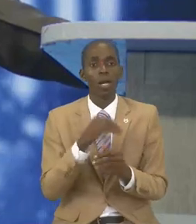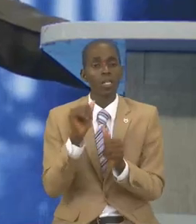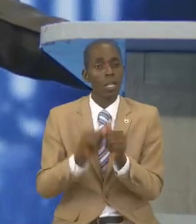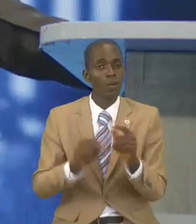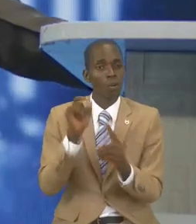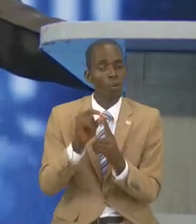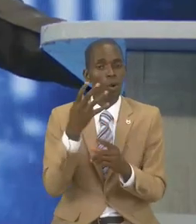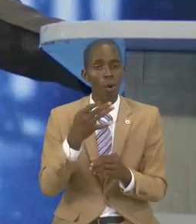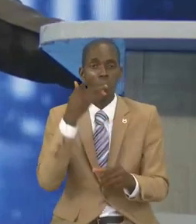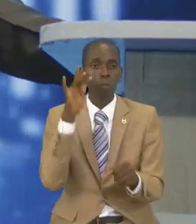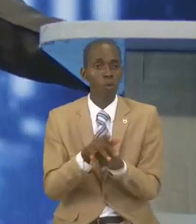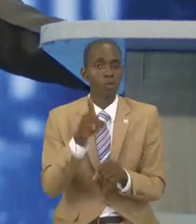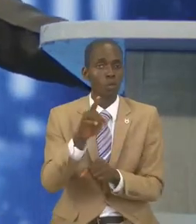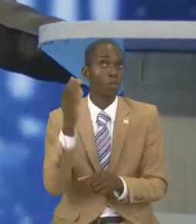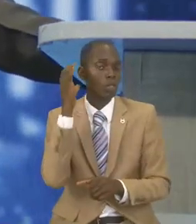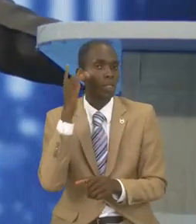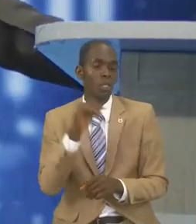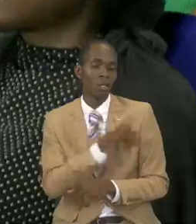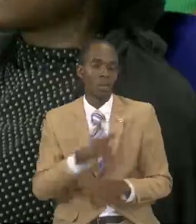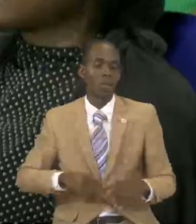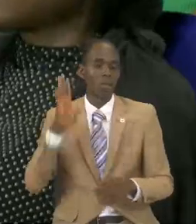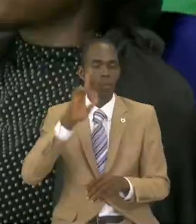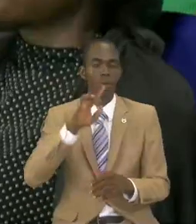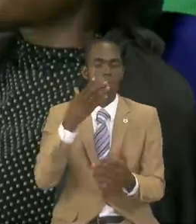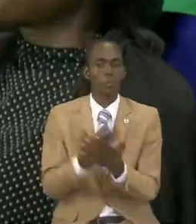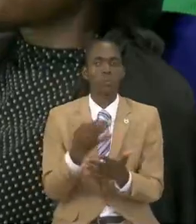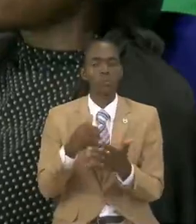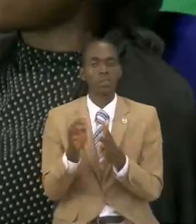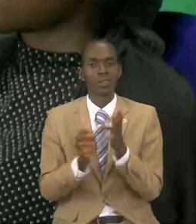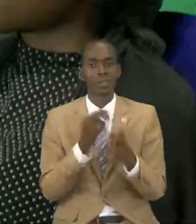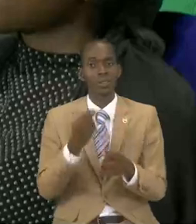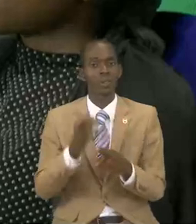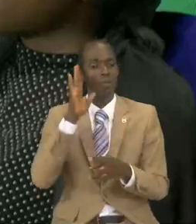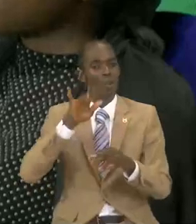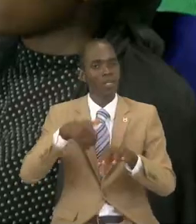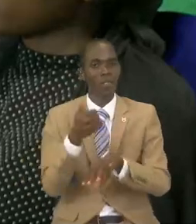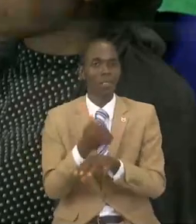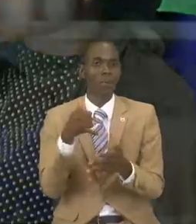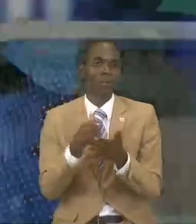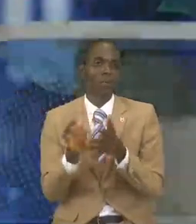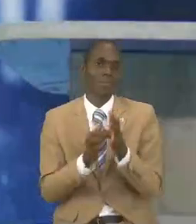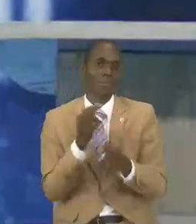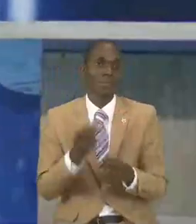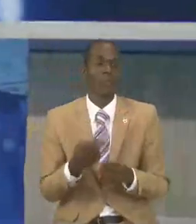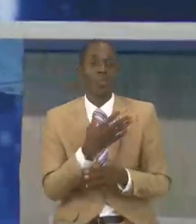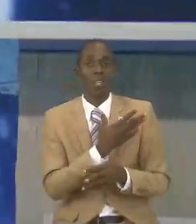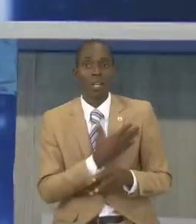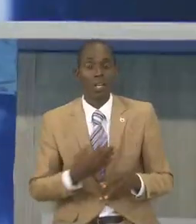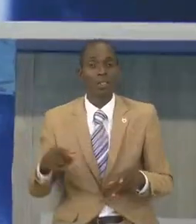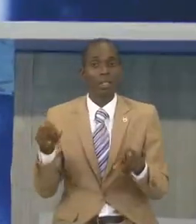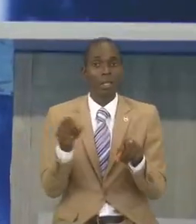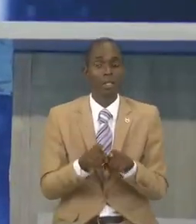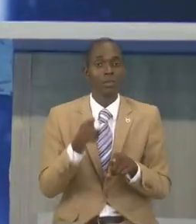Et toute parole de promesse que tu écoutes, le Seigneur va confirmer. Comme tu crois la parole, tu tiens sur